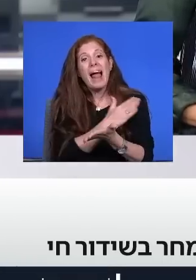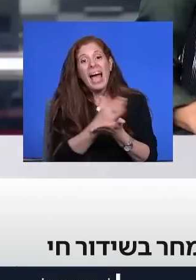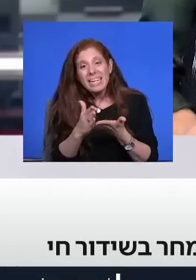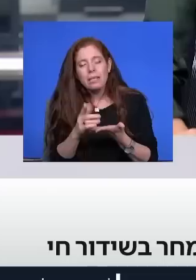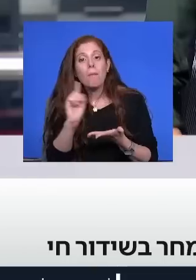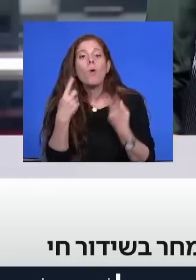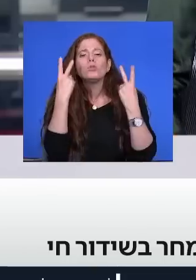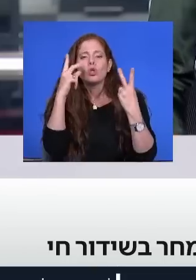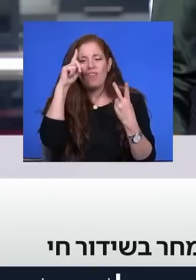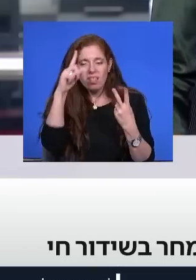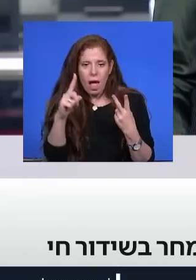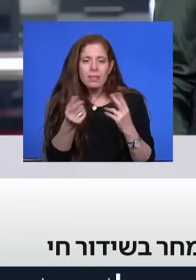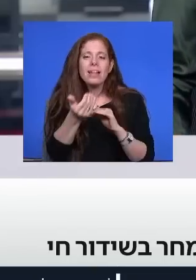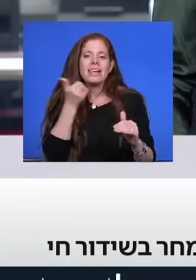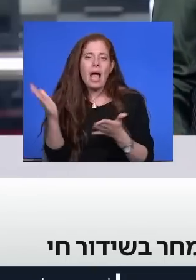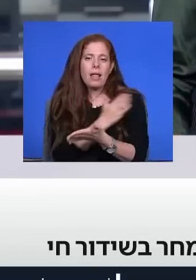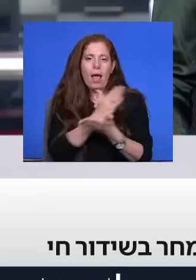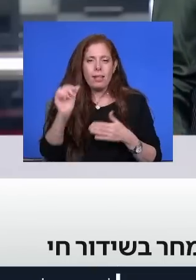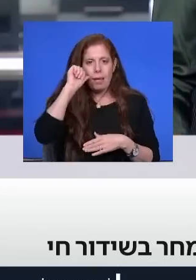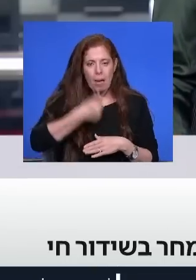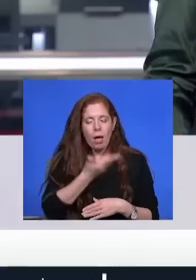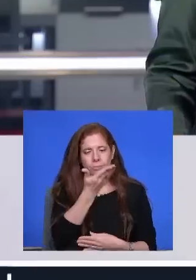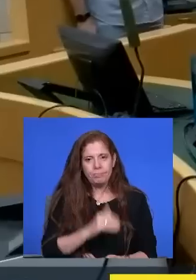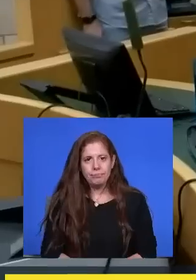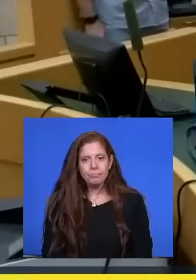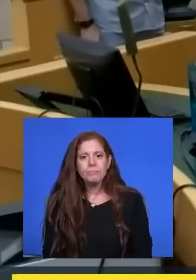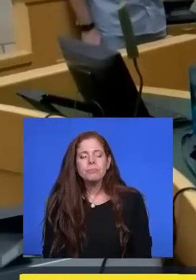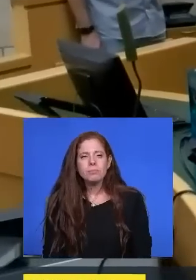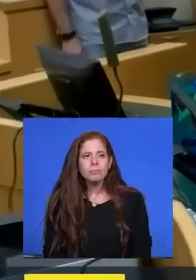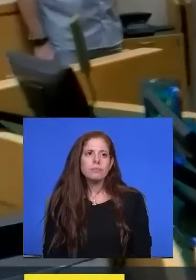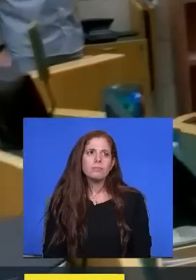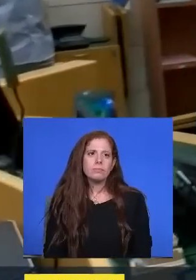שחשוב לדעת לקראת הכרעת הדין מחר. הנה הכתבה.